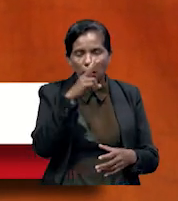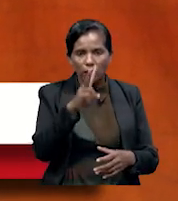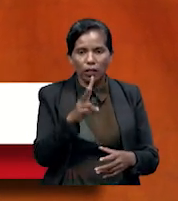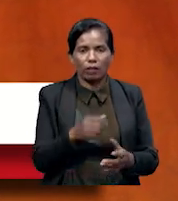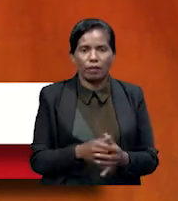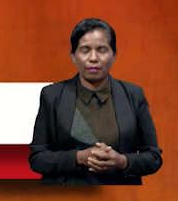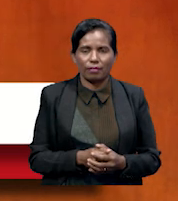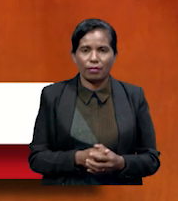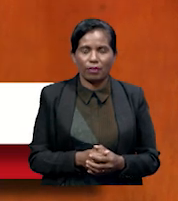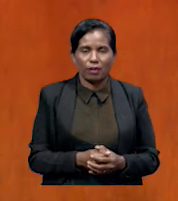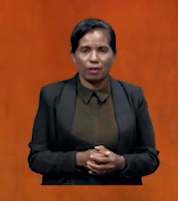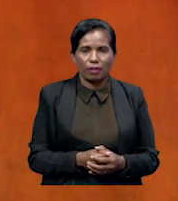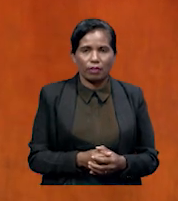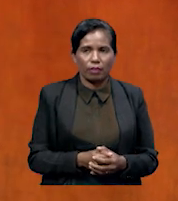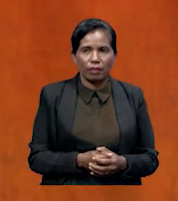nunehirli